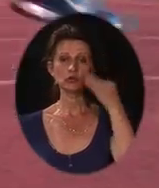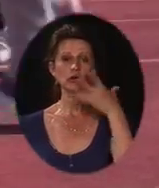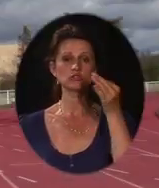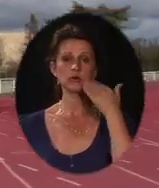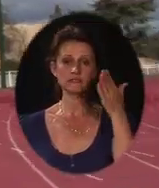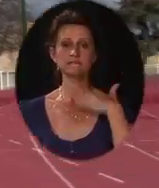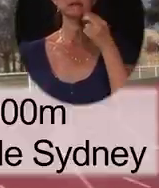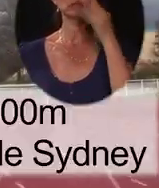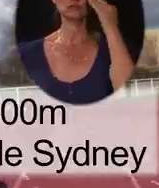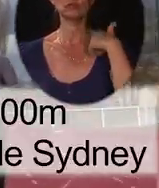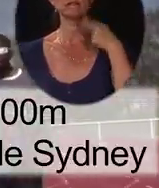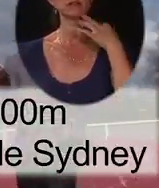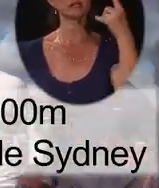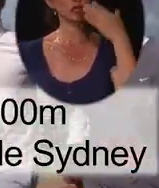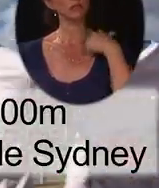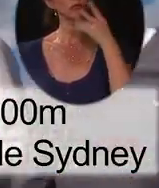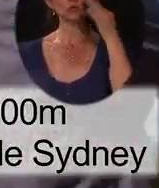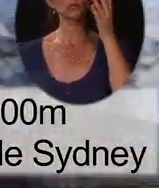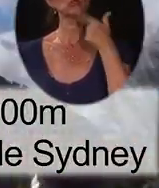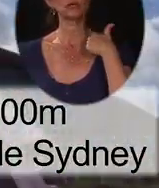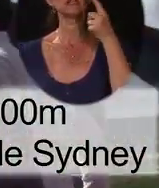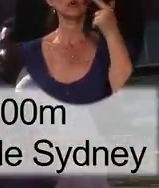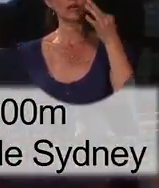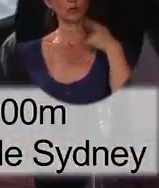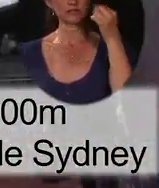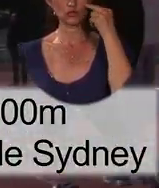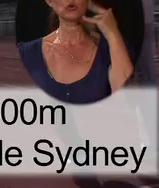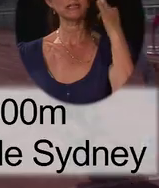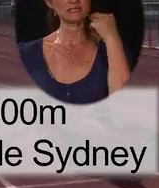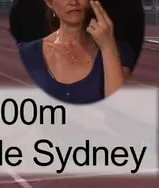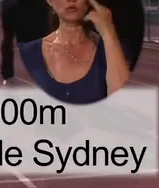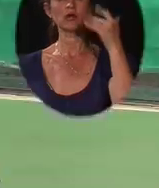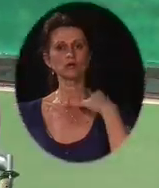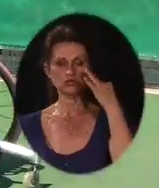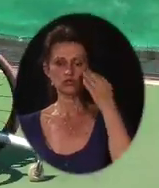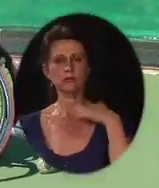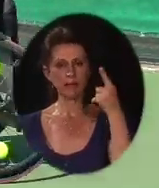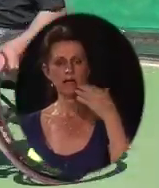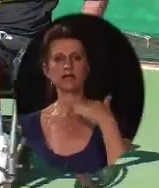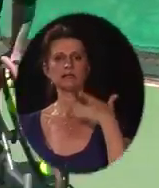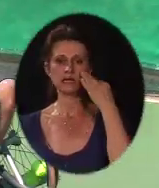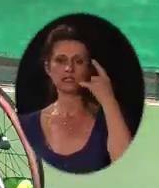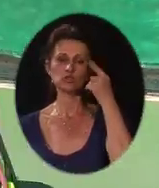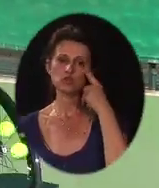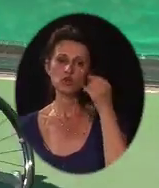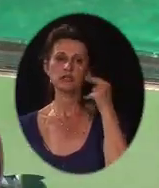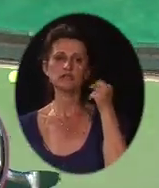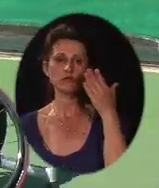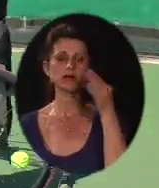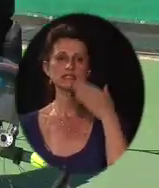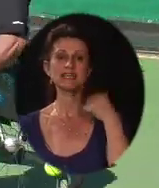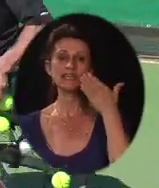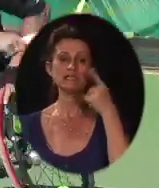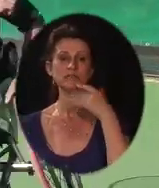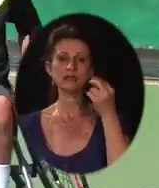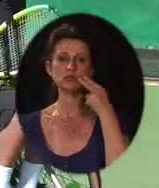Eh oui, ce sont de grands sportifs, mais vous ne les verrez jamais courir ou jouer dans la rue. Parce qu'ils savent que la rue, ce n'est pas un terrain de jeu. Il faut absolument